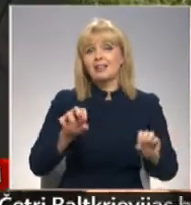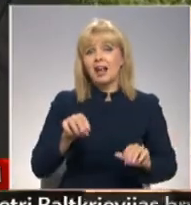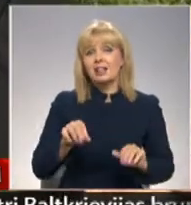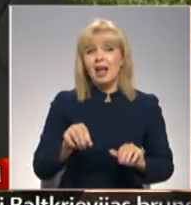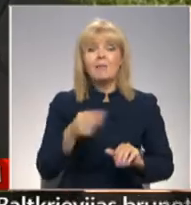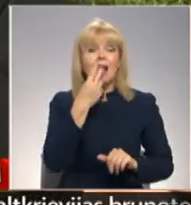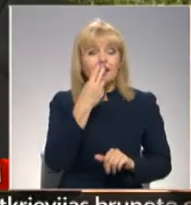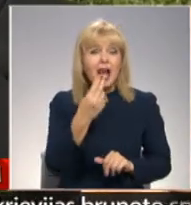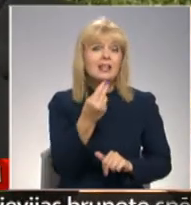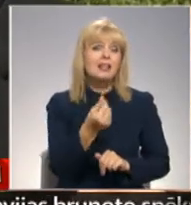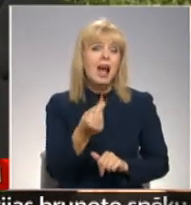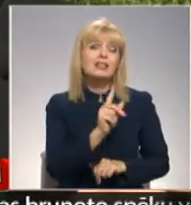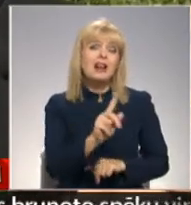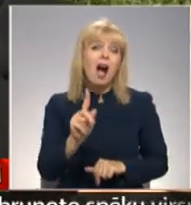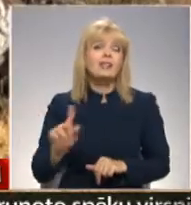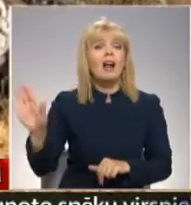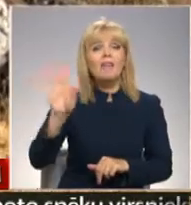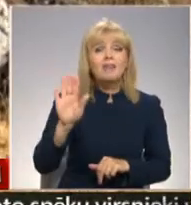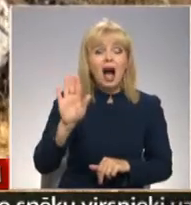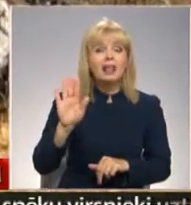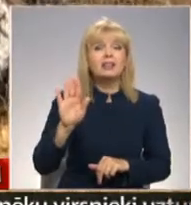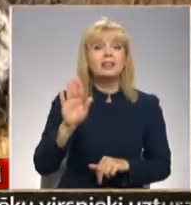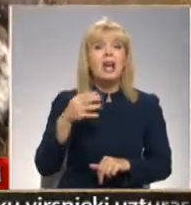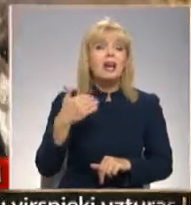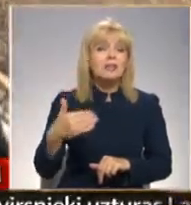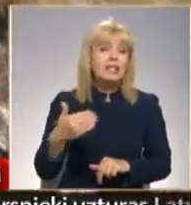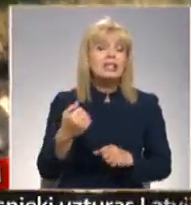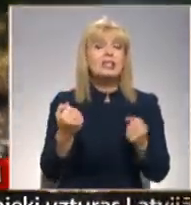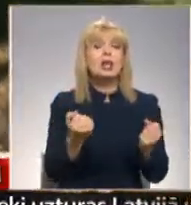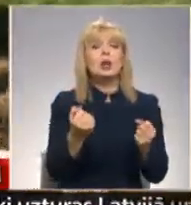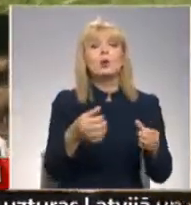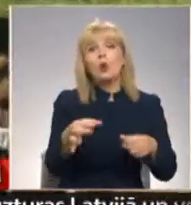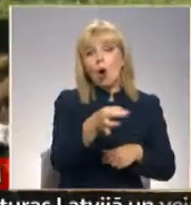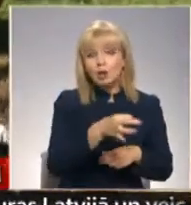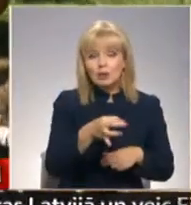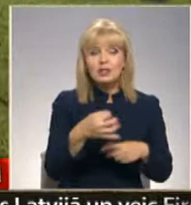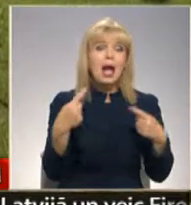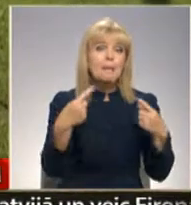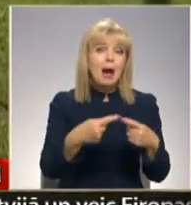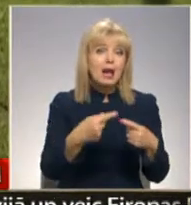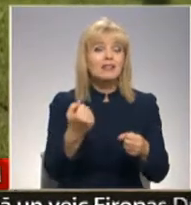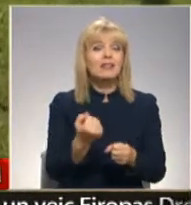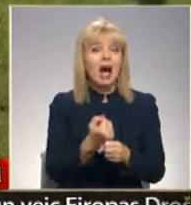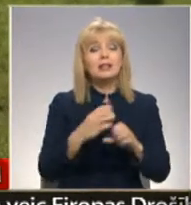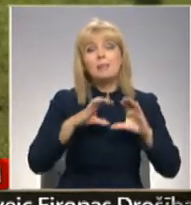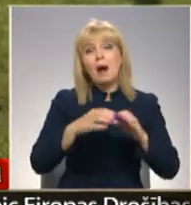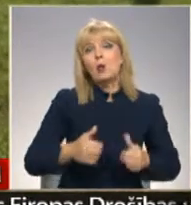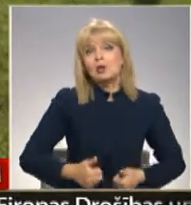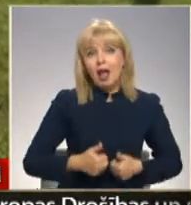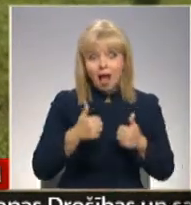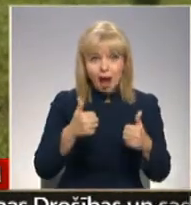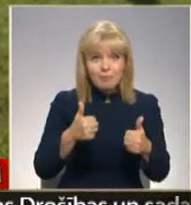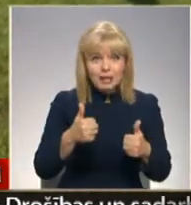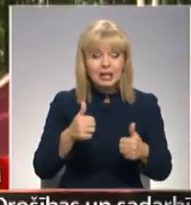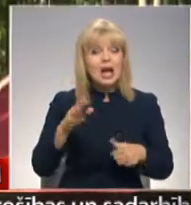Neatkarīgi no niansēm, kas katrai valstī skautu kustībā ir nedaudz atšķirīgas, visus vieno viens kopīgs mērķis darīt pasauli labāku, par ko liecina arī